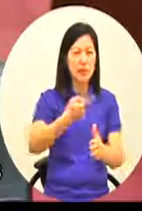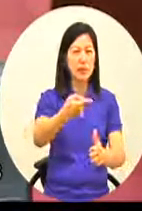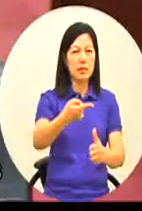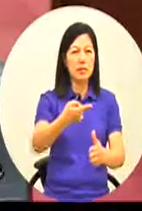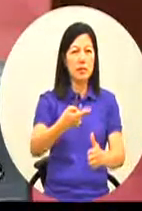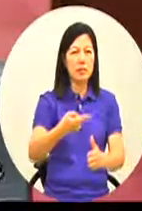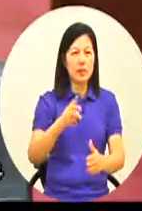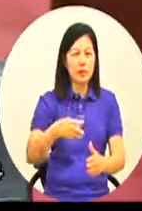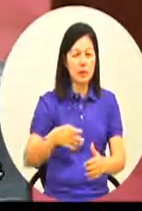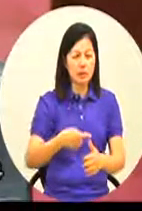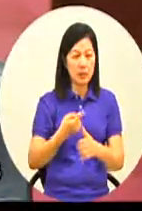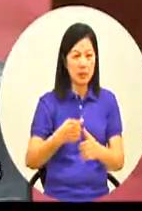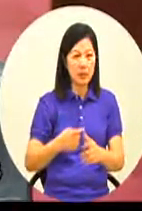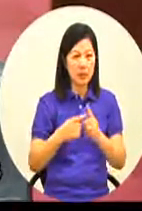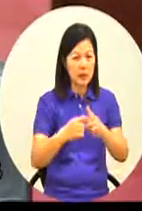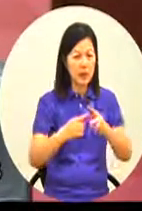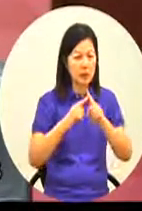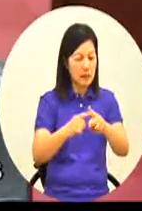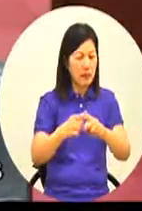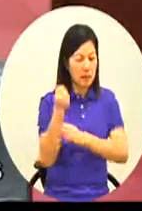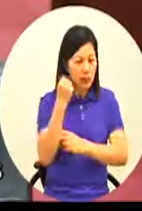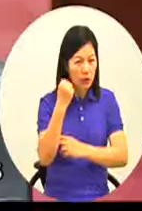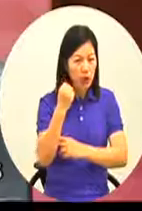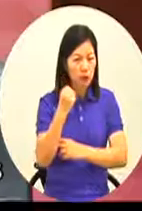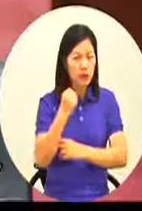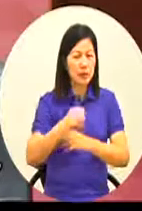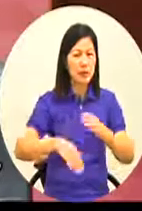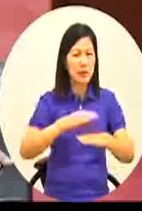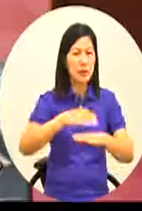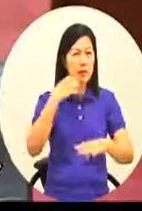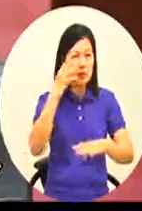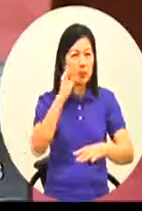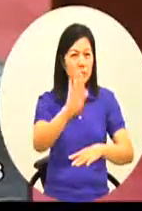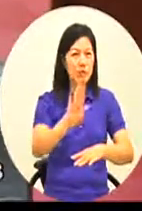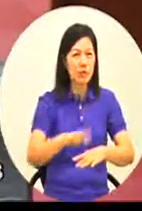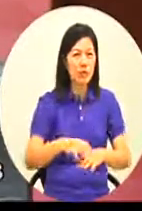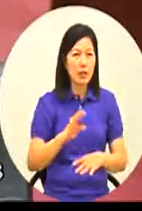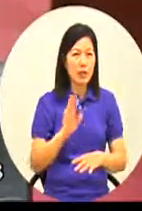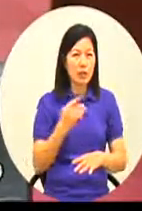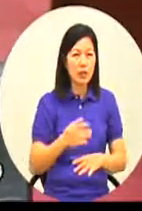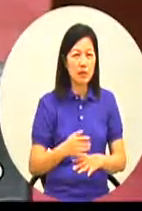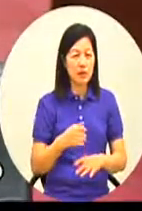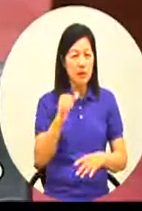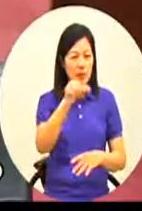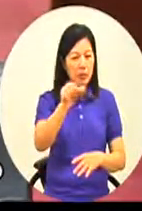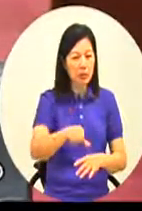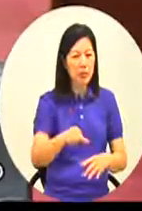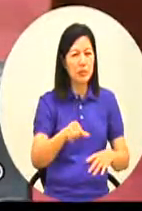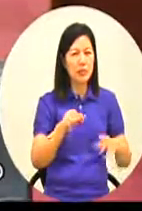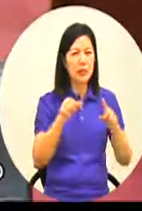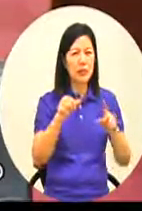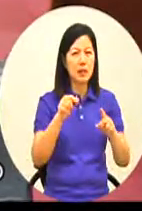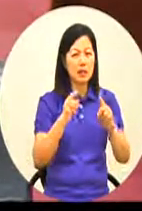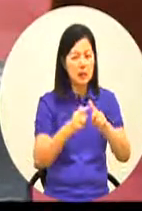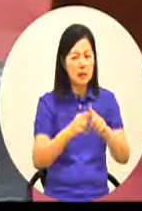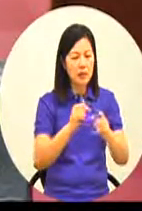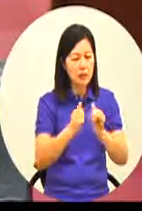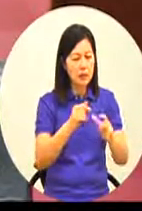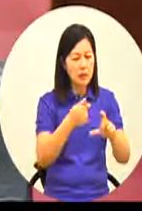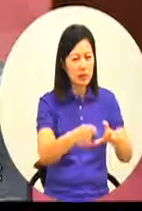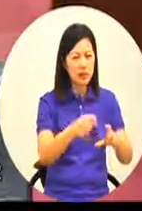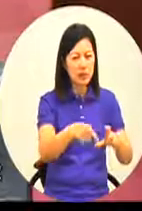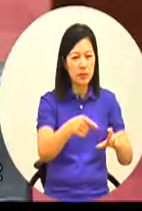做第一线的辛苦拍拼来一个成果嘛。但是你一个五千块社区办个泡泡浪浪，我感觉这个不是问题了，这个是很严重的问题，